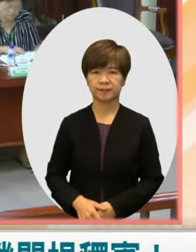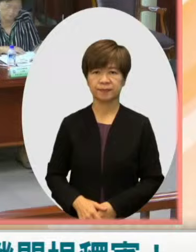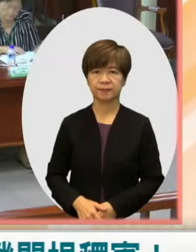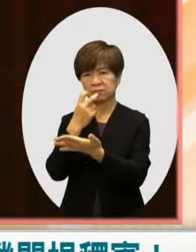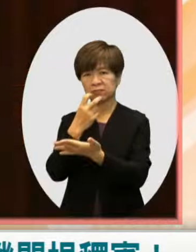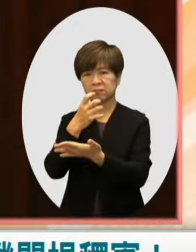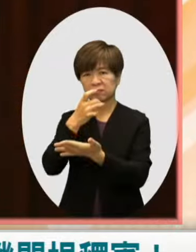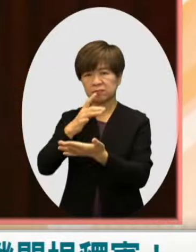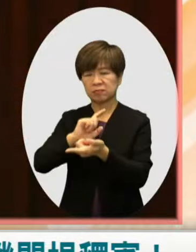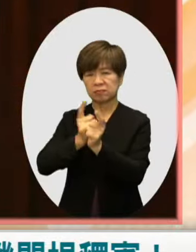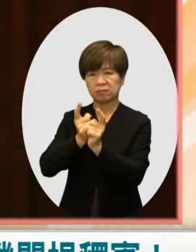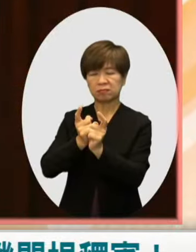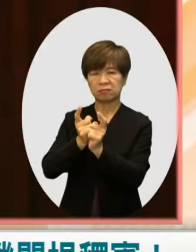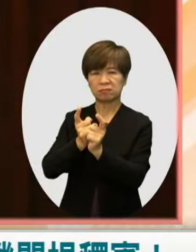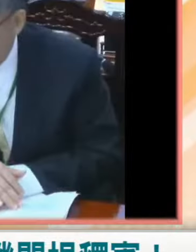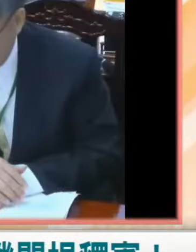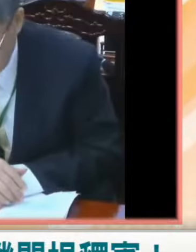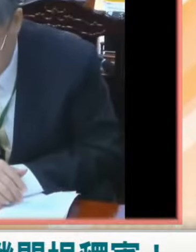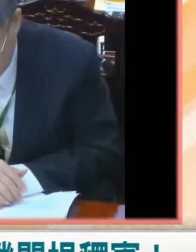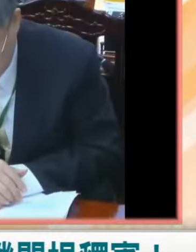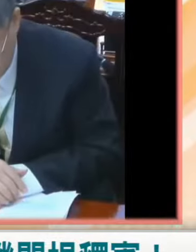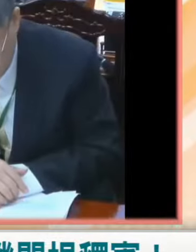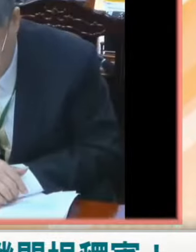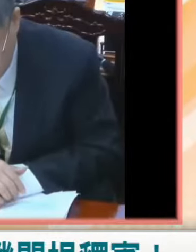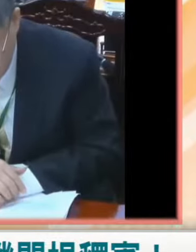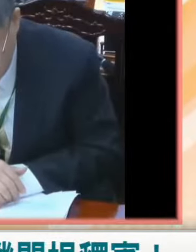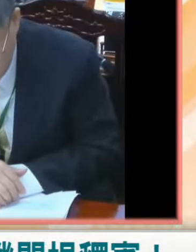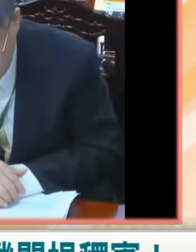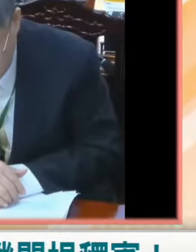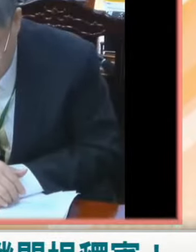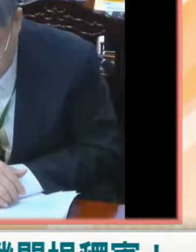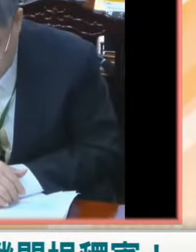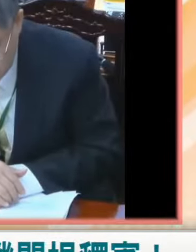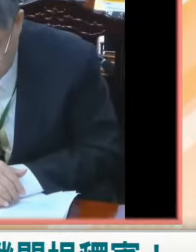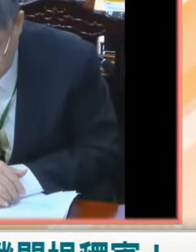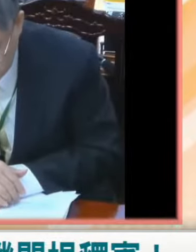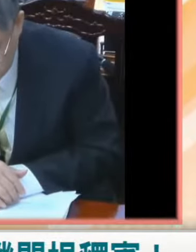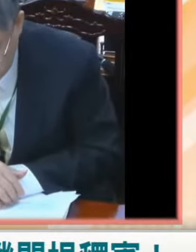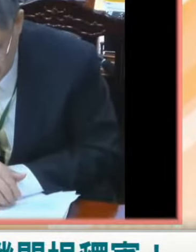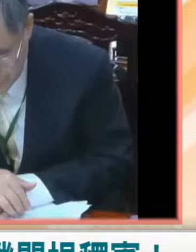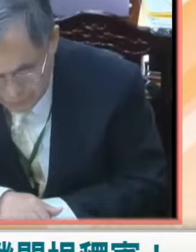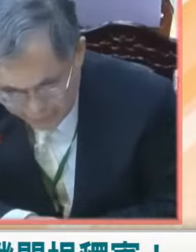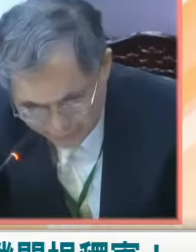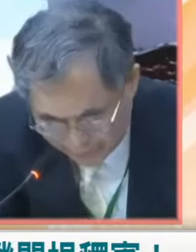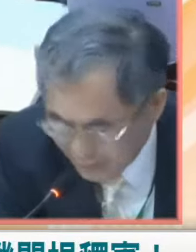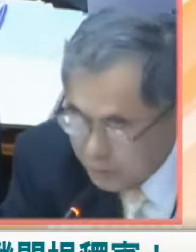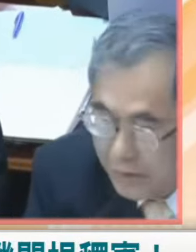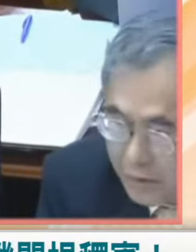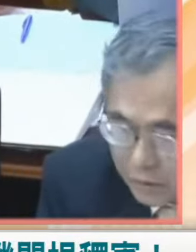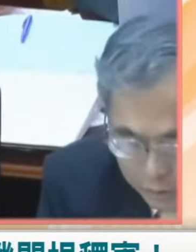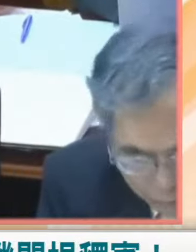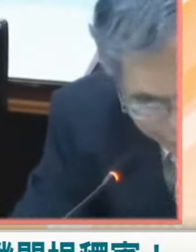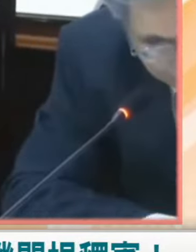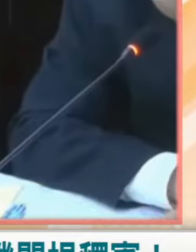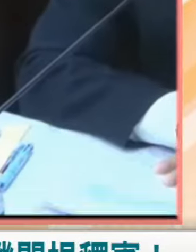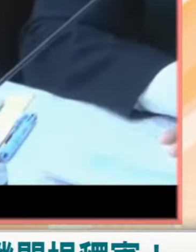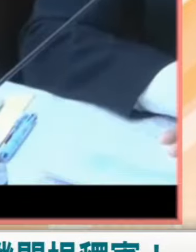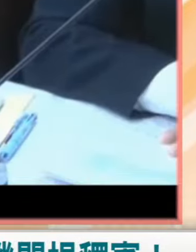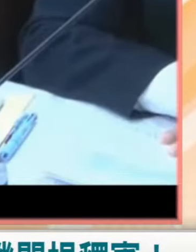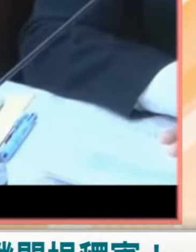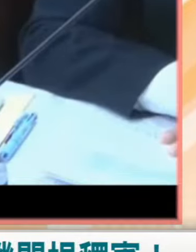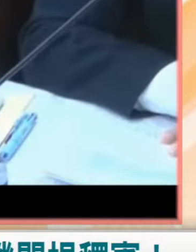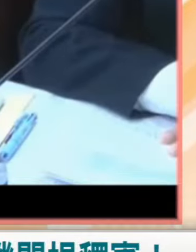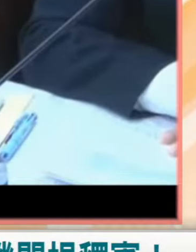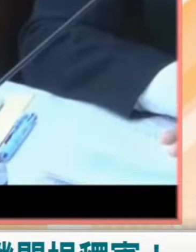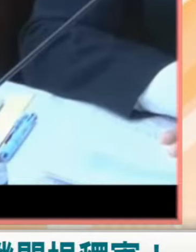忝的啊，是安 那？伊讲伊啊，因为 吼， 伫咧法院内底吼，拢消费乱练啦，无人会甲伊克制啦吼。但